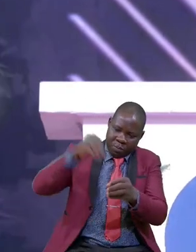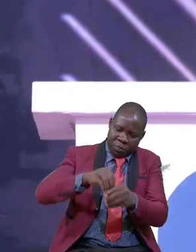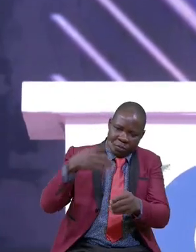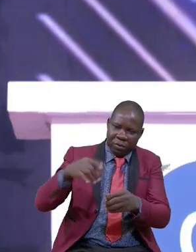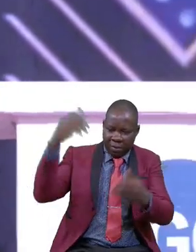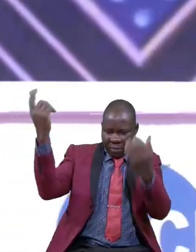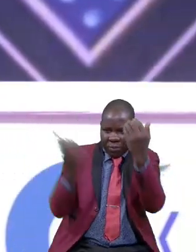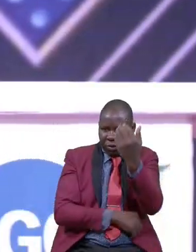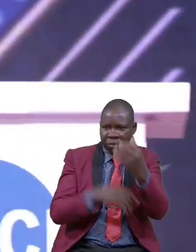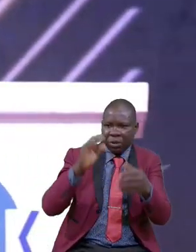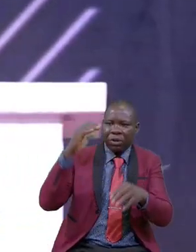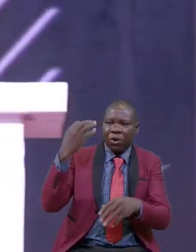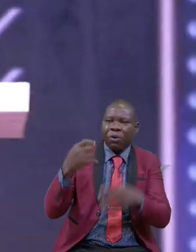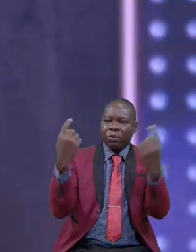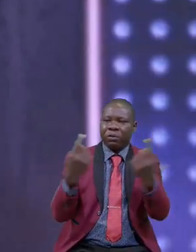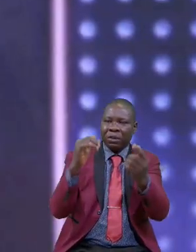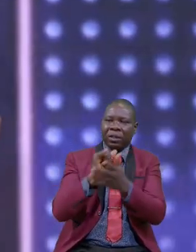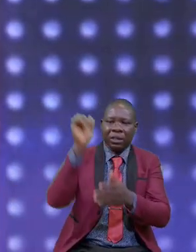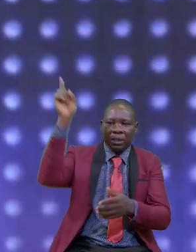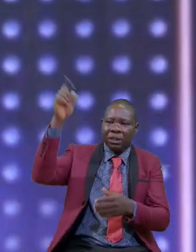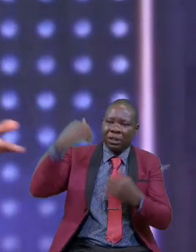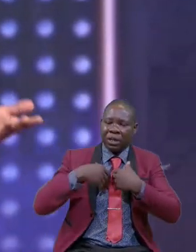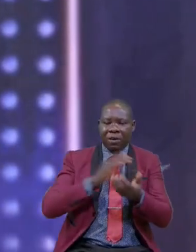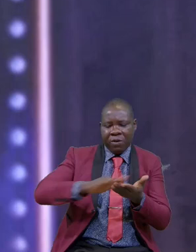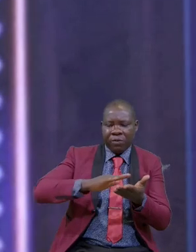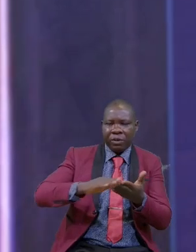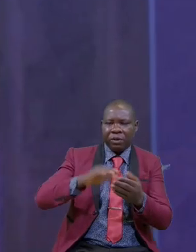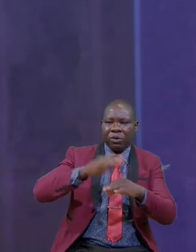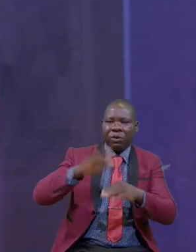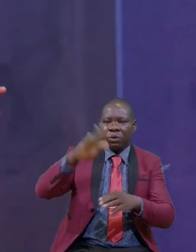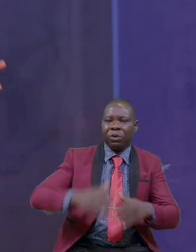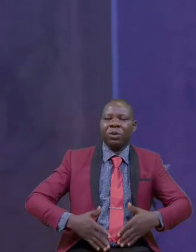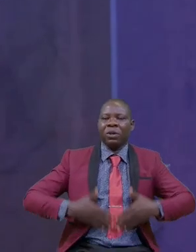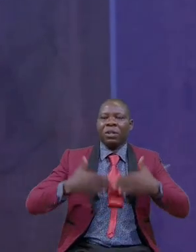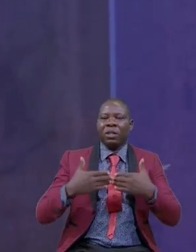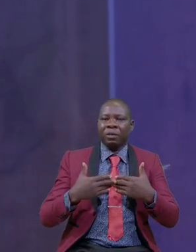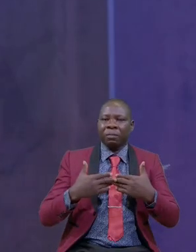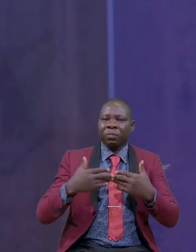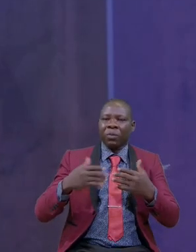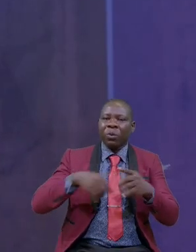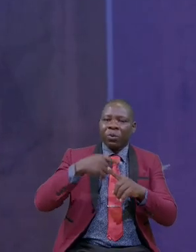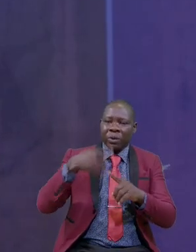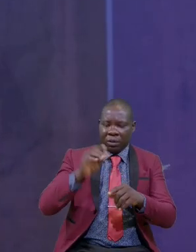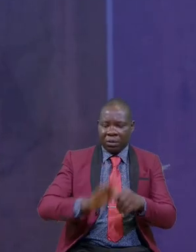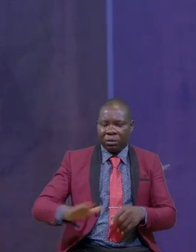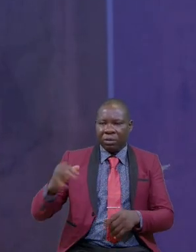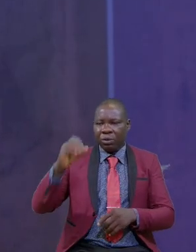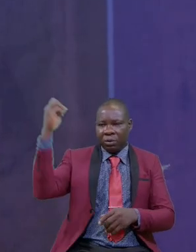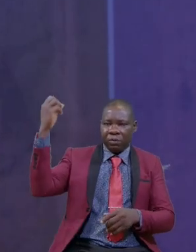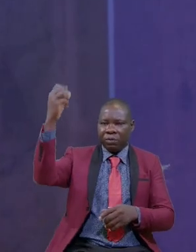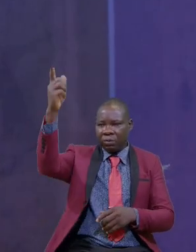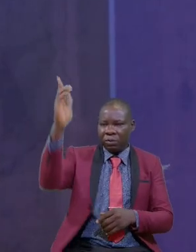péché, il a pardonné dans ta vie. Non, ça, c'est pourquoi quand nous sommes de nouveau, God, quand nous sommes enfants de Dieu, quand la grâce de Dieu